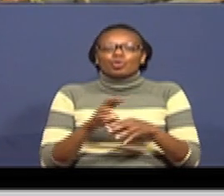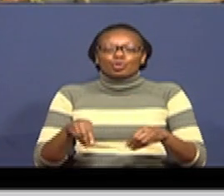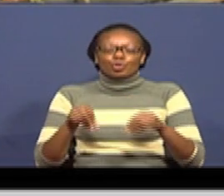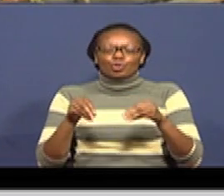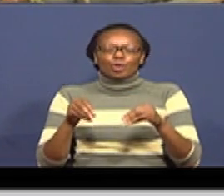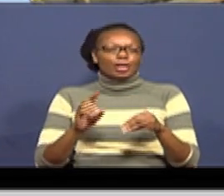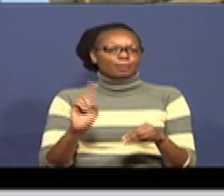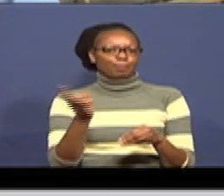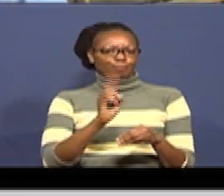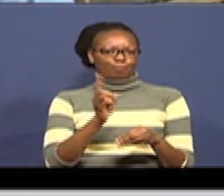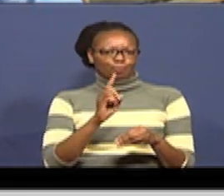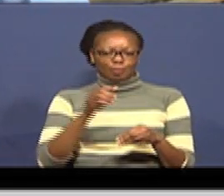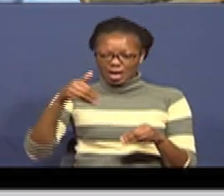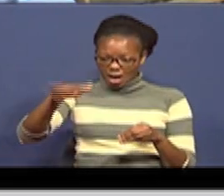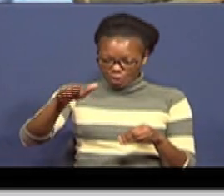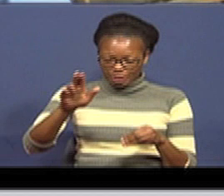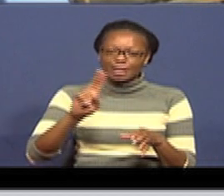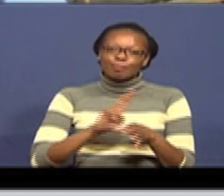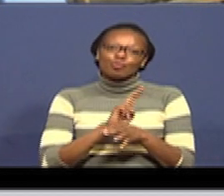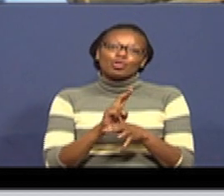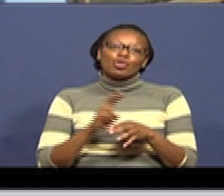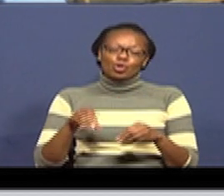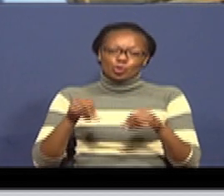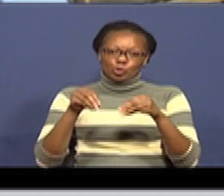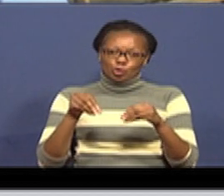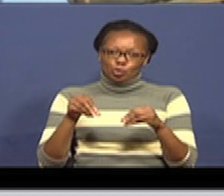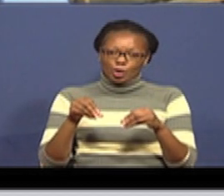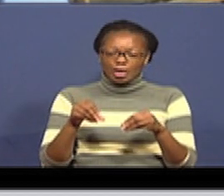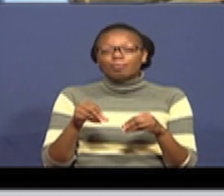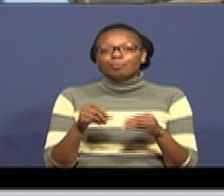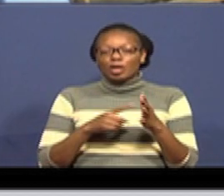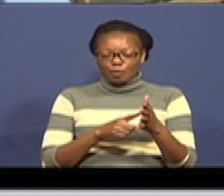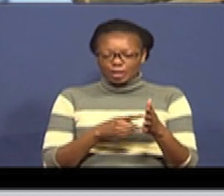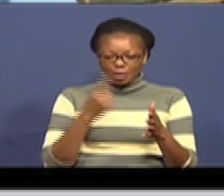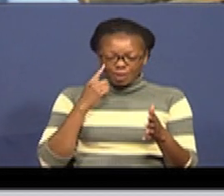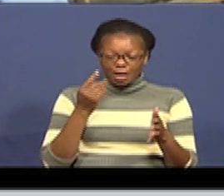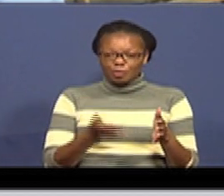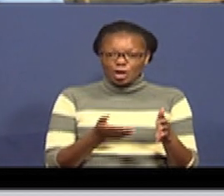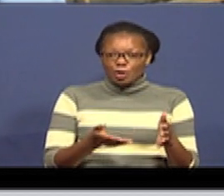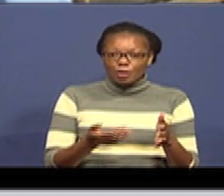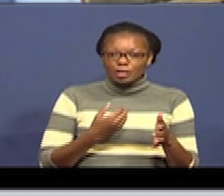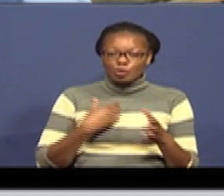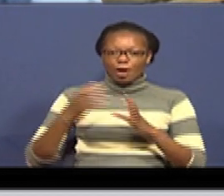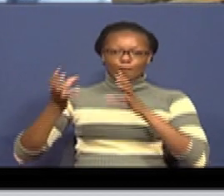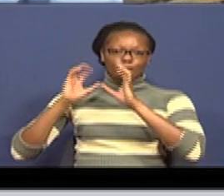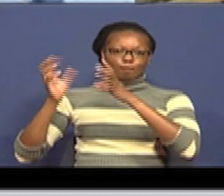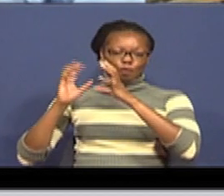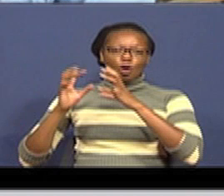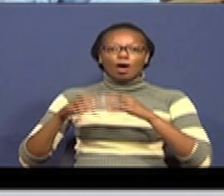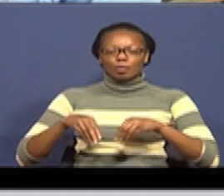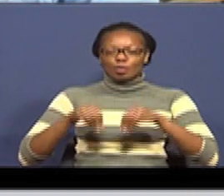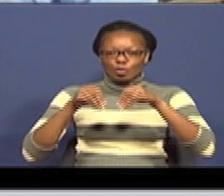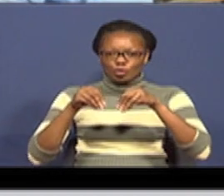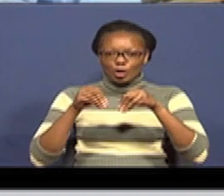Pale nje unatumia mchanga. Lakini ukiwa unatumia hydroponics hautumii mchanga. Kwa mfano hapa ndani umeona kuna